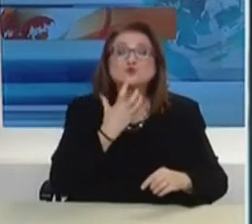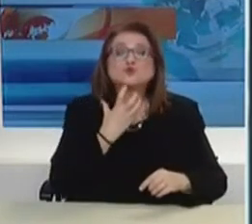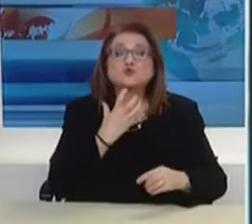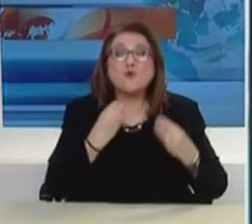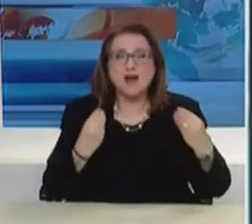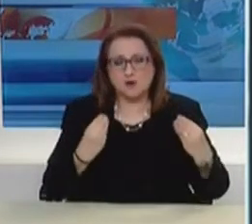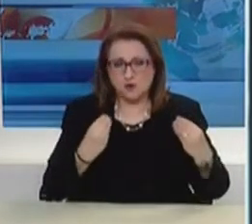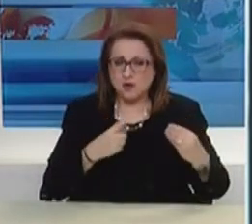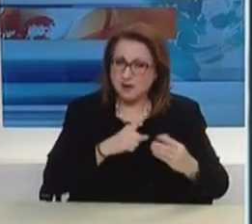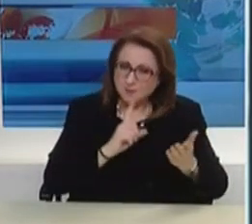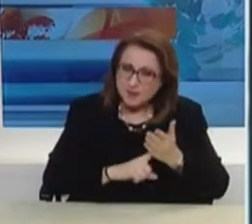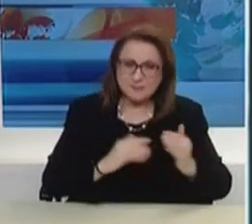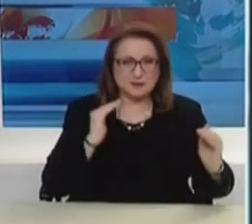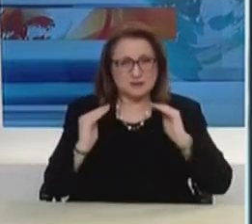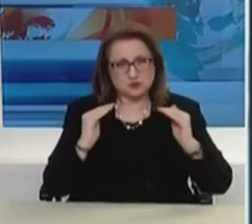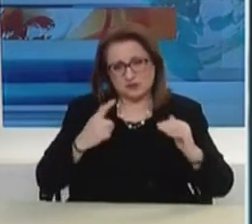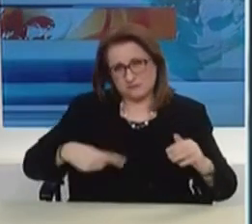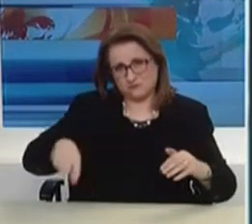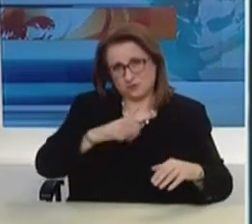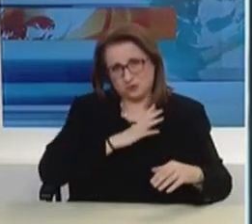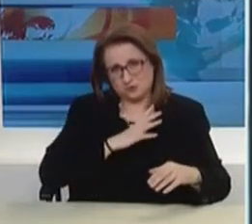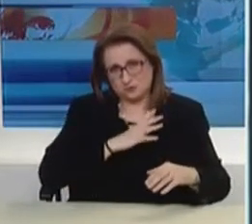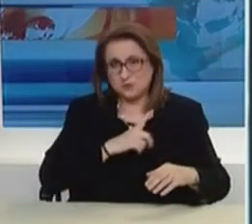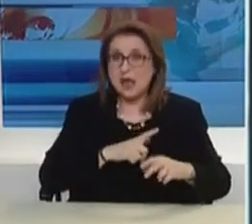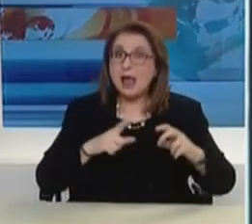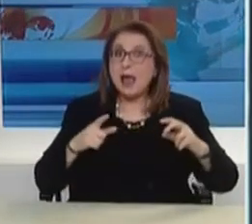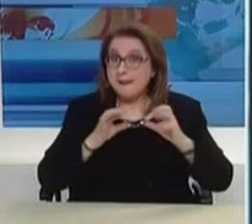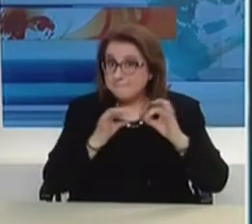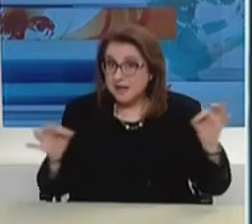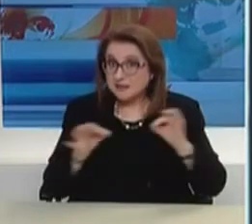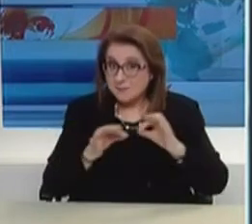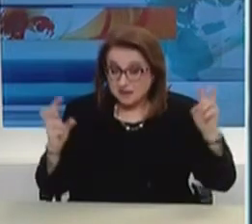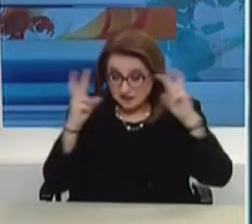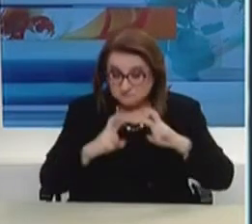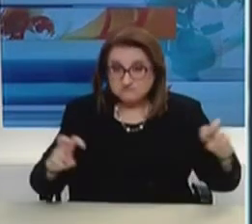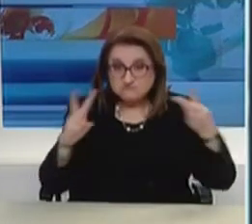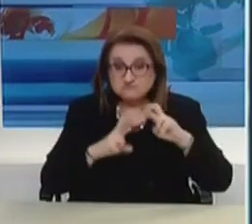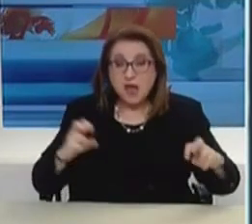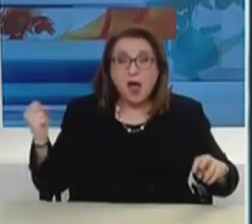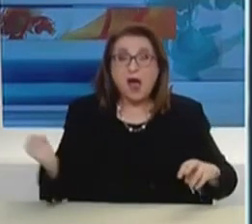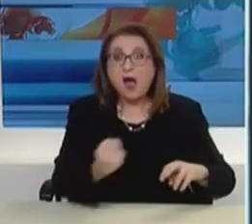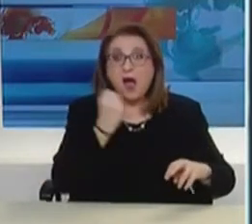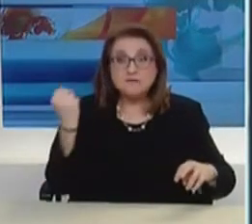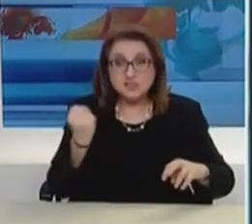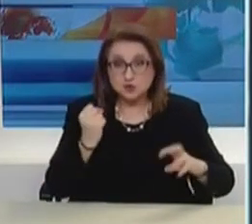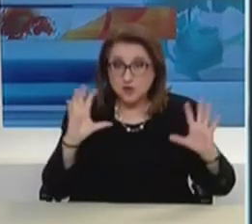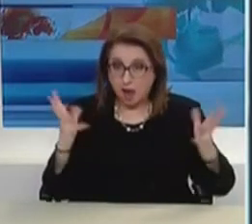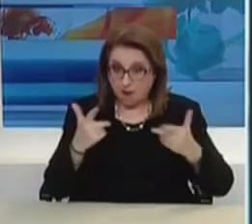αλλά και τους συνανθρώπους μας. Ο έλεγχος των μέτρων θα είναι αυστηρός και όσο πιο πιστά τα ακολουθήσουμε, τόσο πιο γρήγορα θα